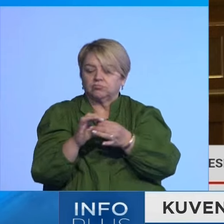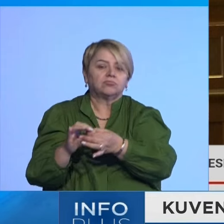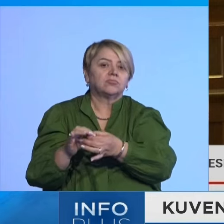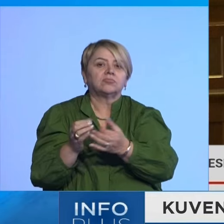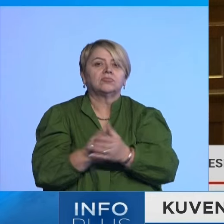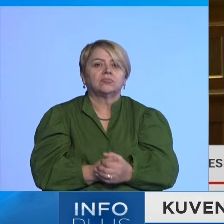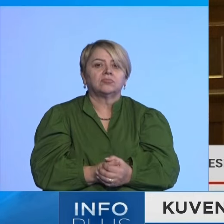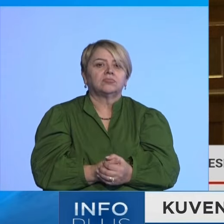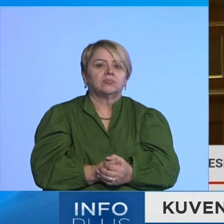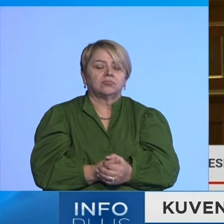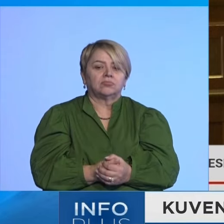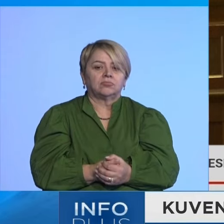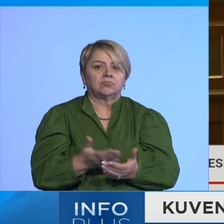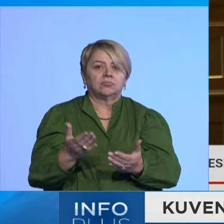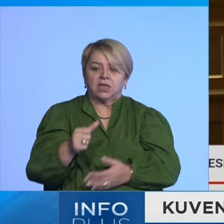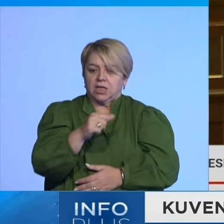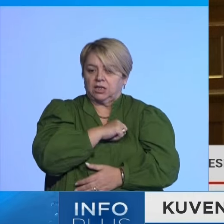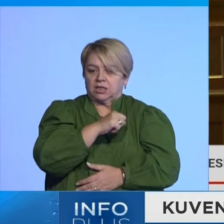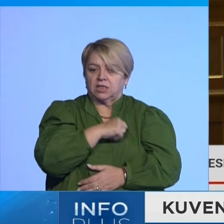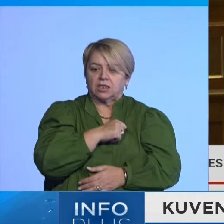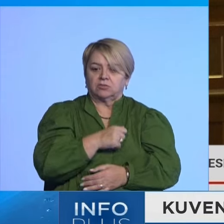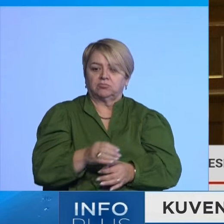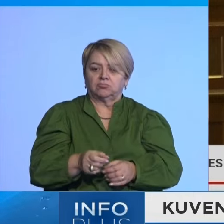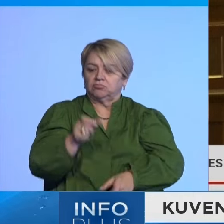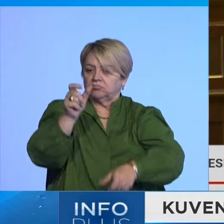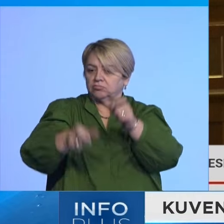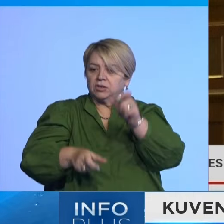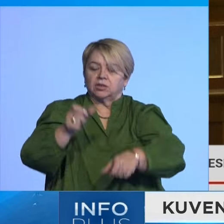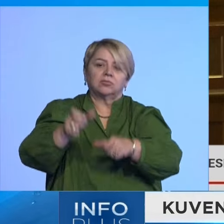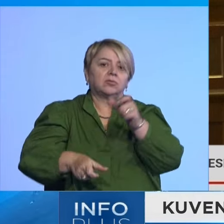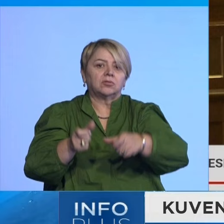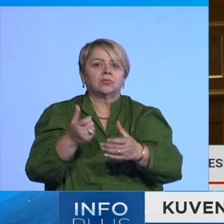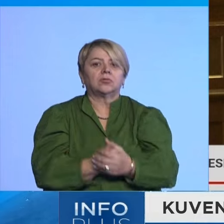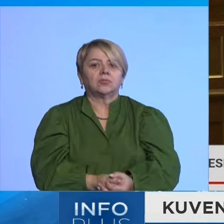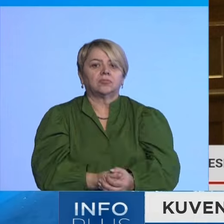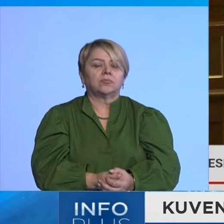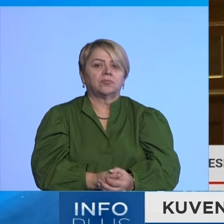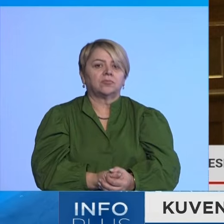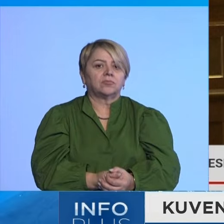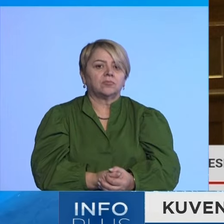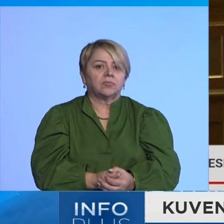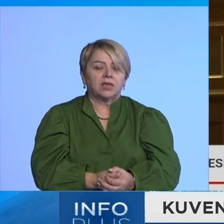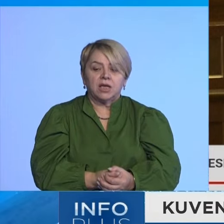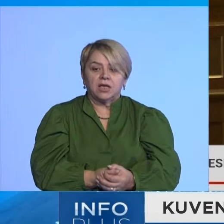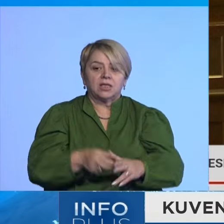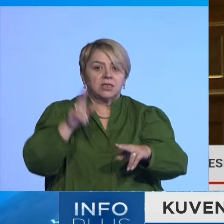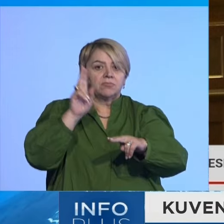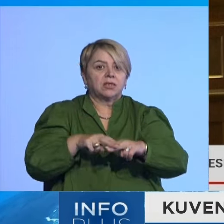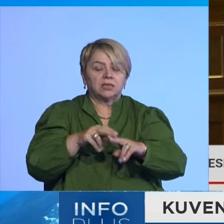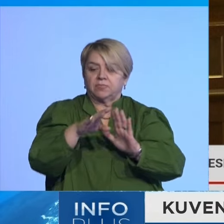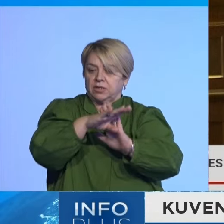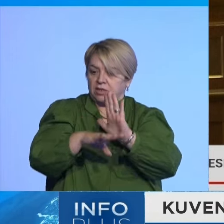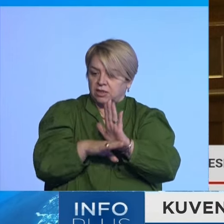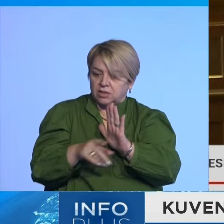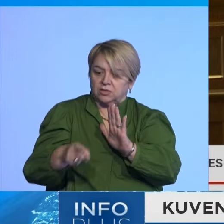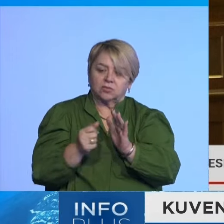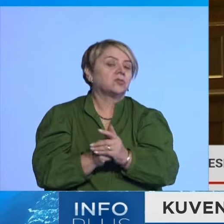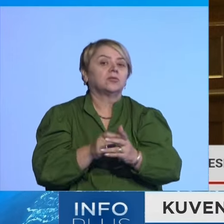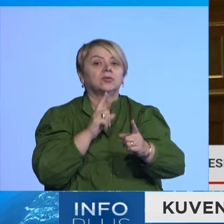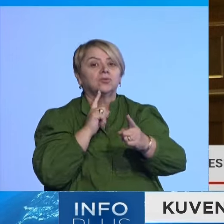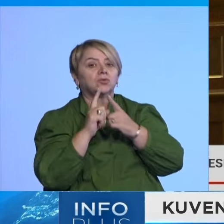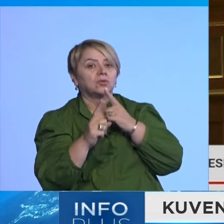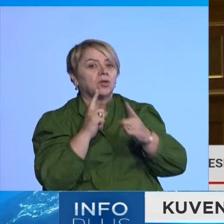e që është me interes të publikut dhe qytetarve dhe zbatimit ligjit që të